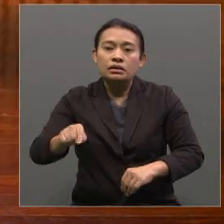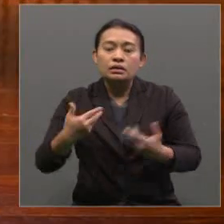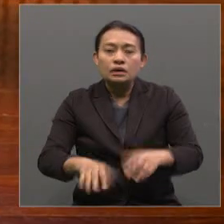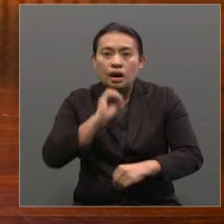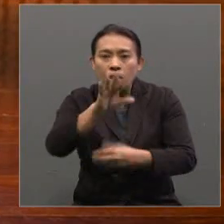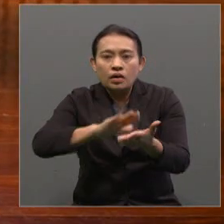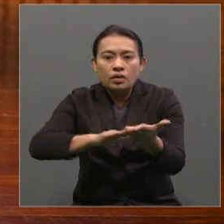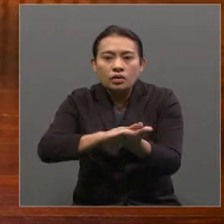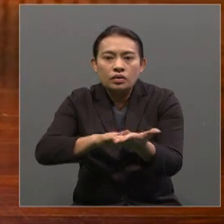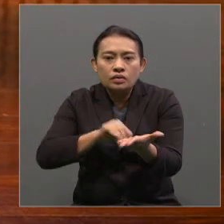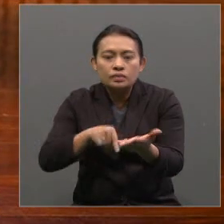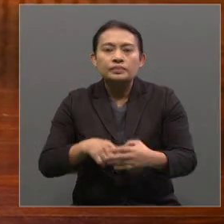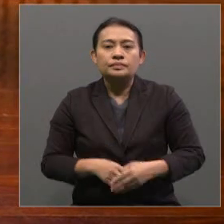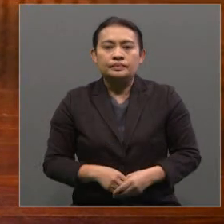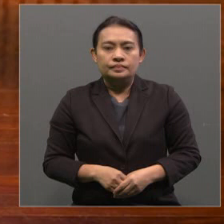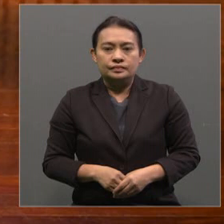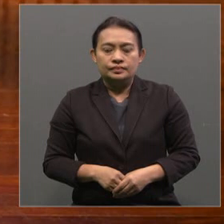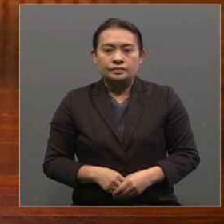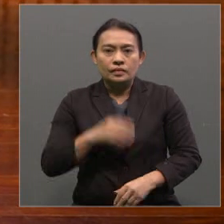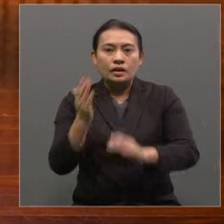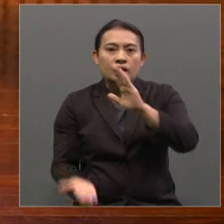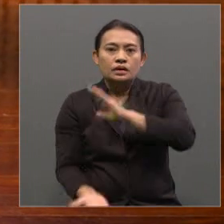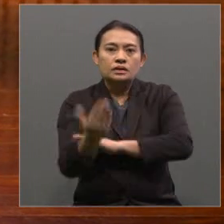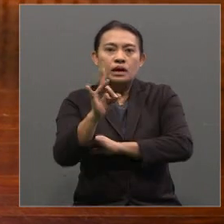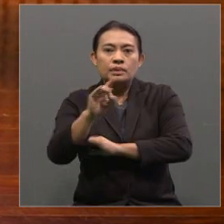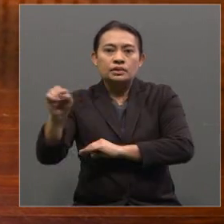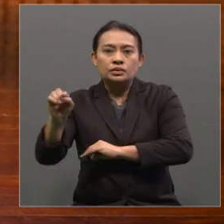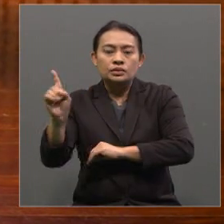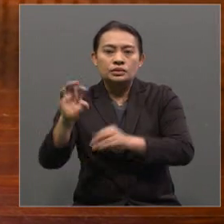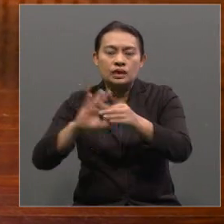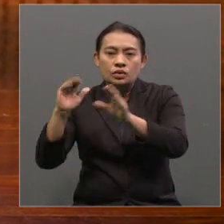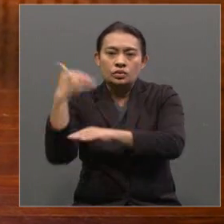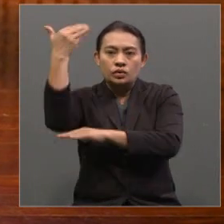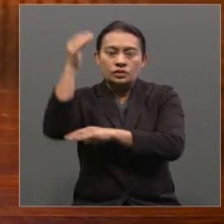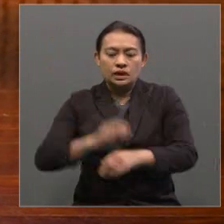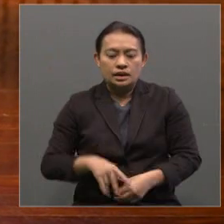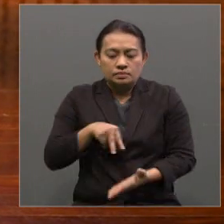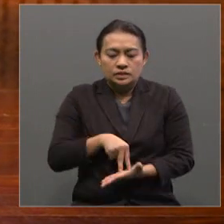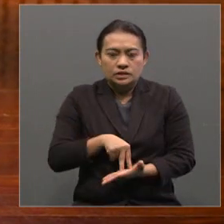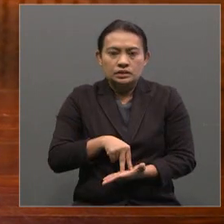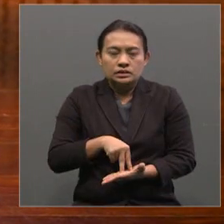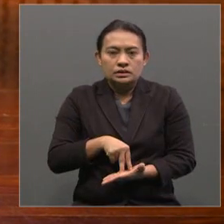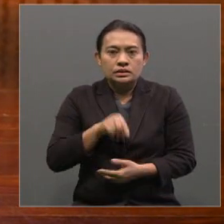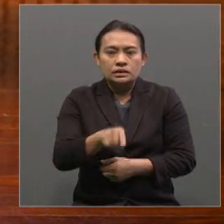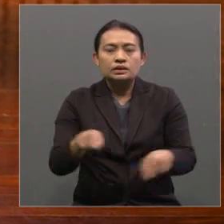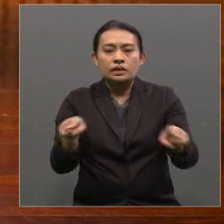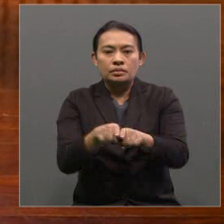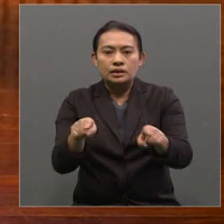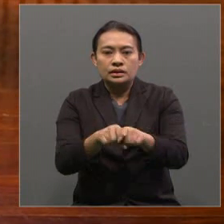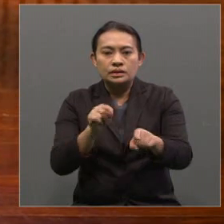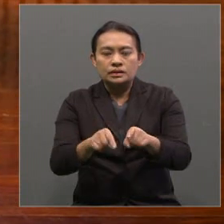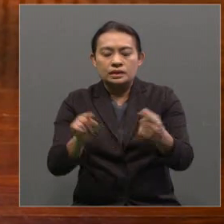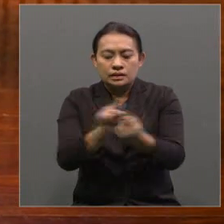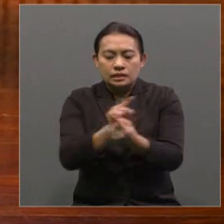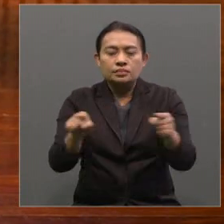ะครับการที่เราบอกว่า8โมงเช้าต้องยืนตรงเคารพธงชาติเนี่ยก็มันก็เหมือนกับอัลกอริทึมกัน ครับ กันเหมือนกัน ผมเก่าทางสังค